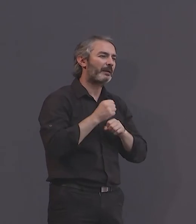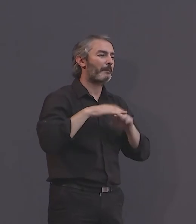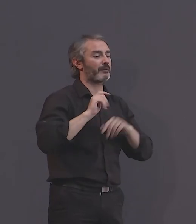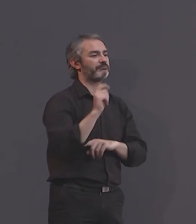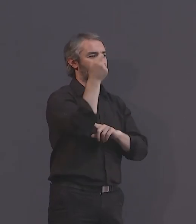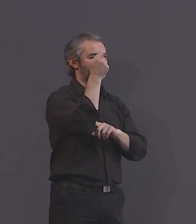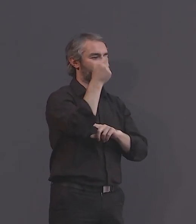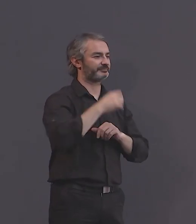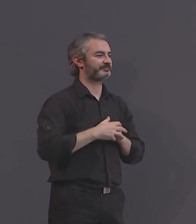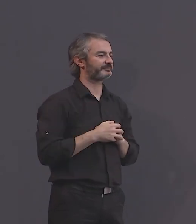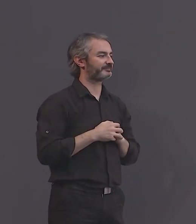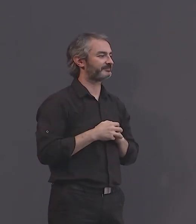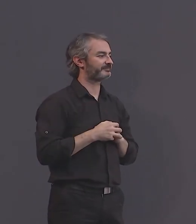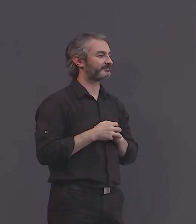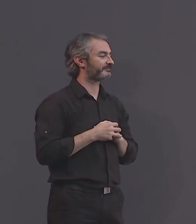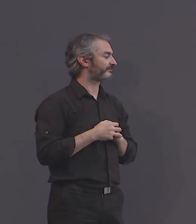aquest antagonista.